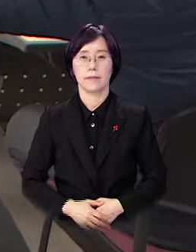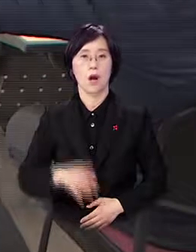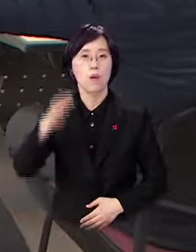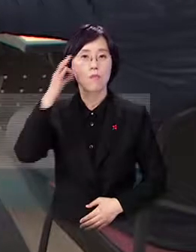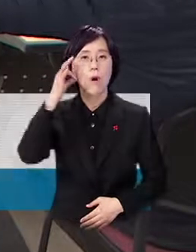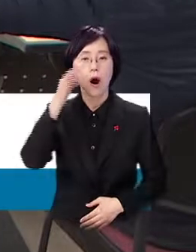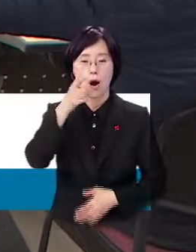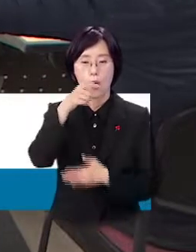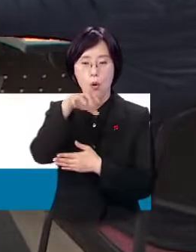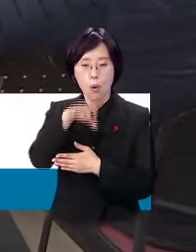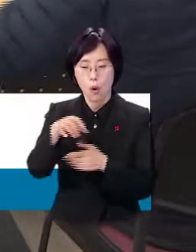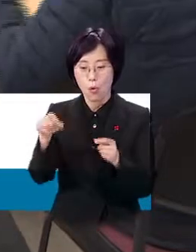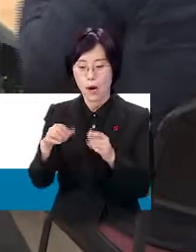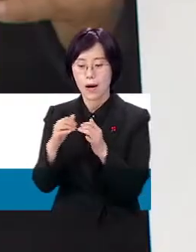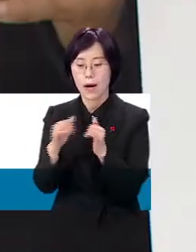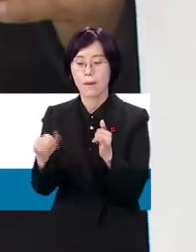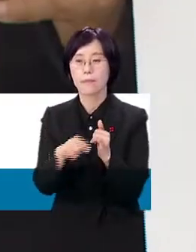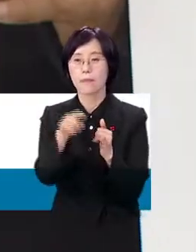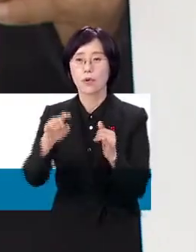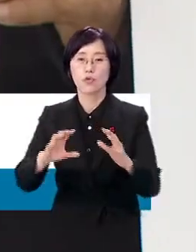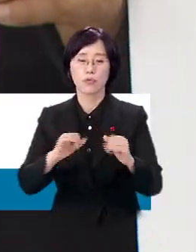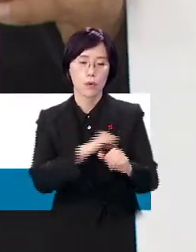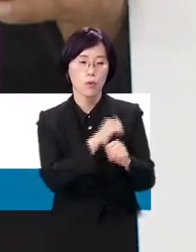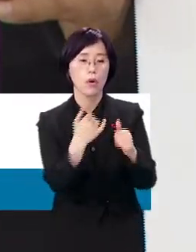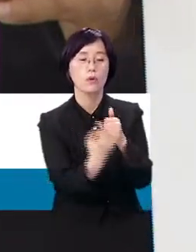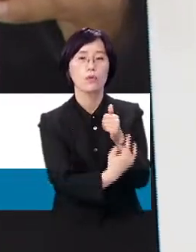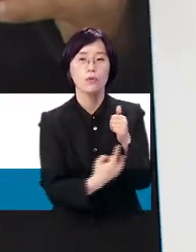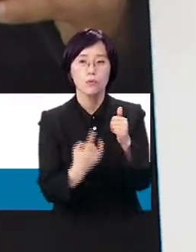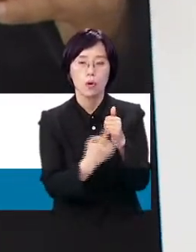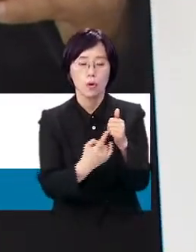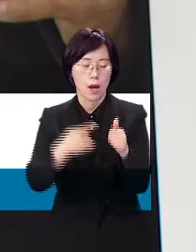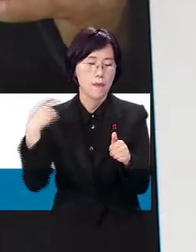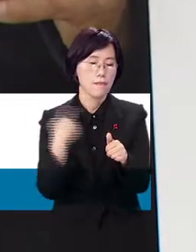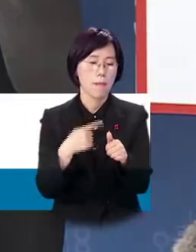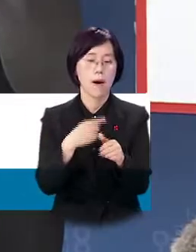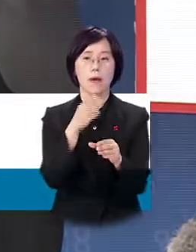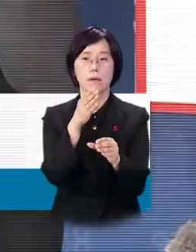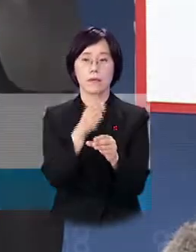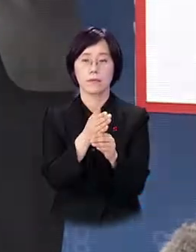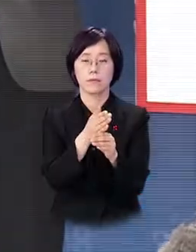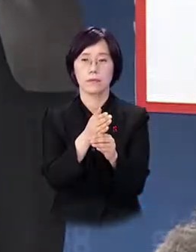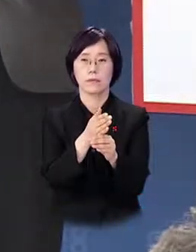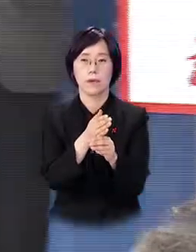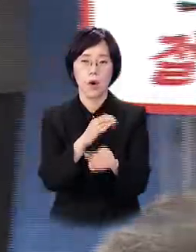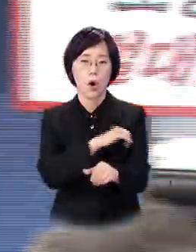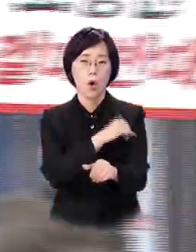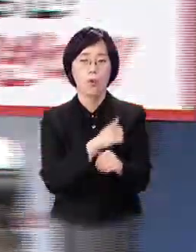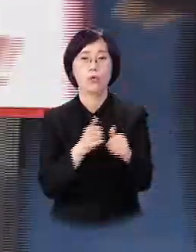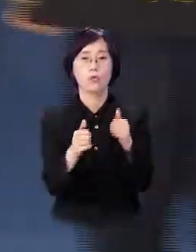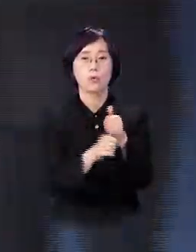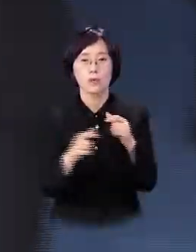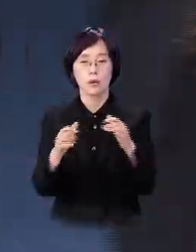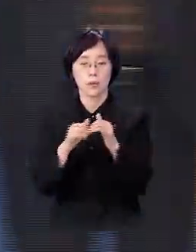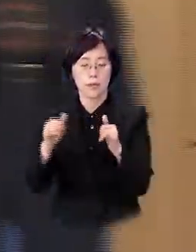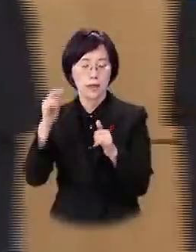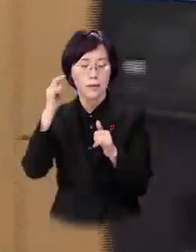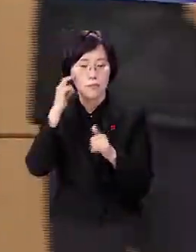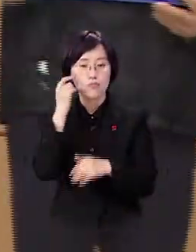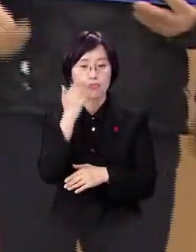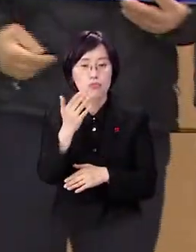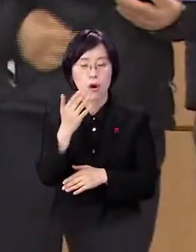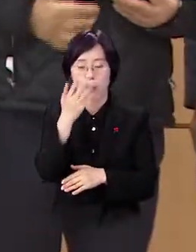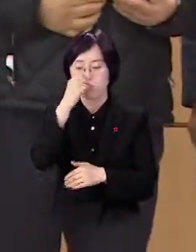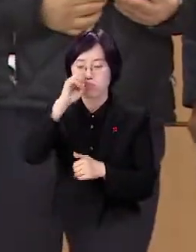포항 수성사격장 인근 주민들이 국민권익위원회를 규탄하고 나섰습니다. 권익위가 주민들의 의견과